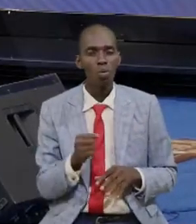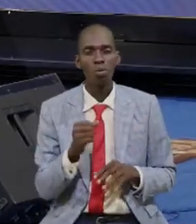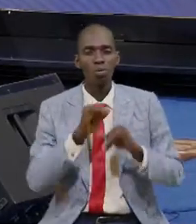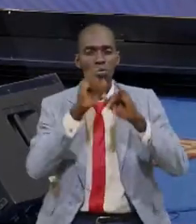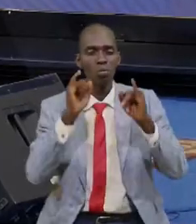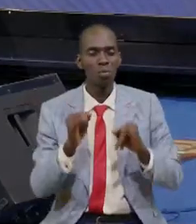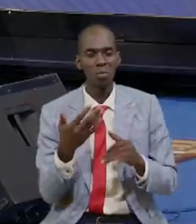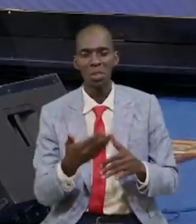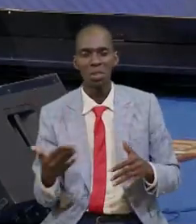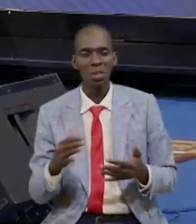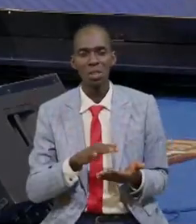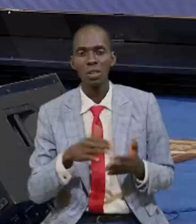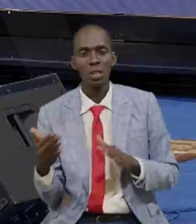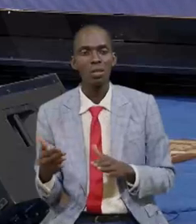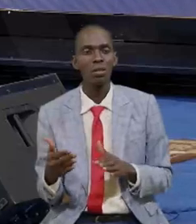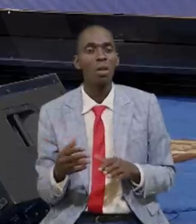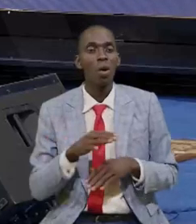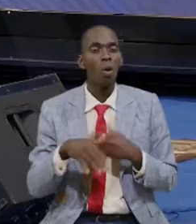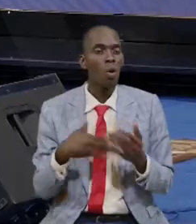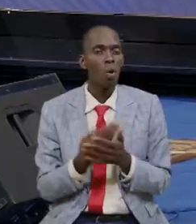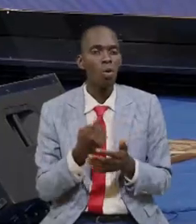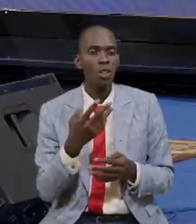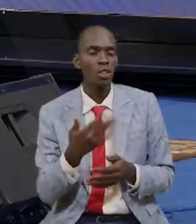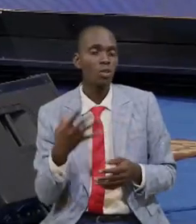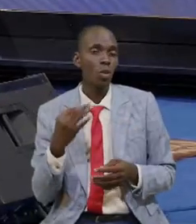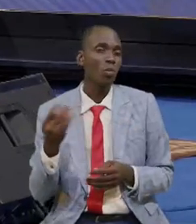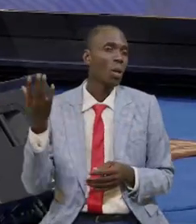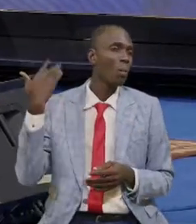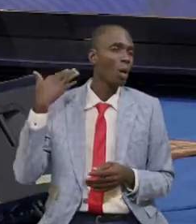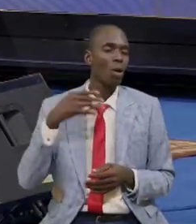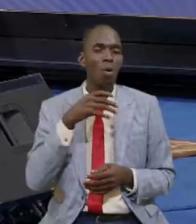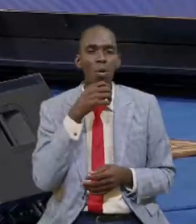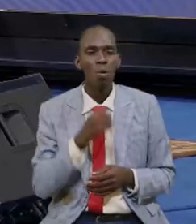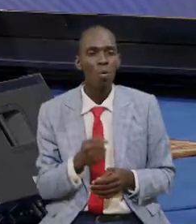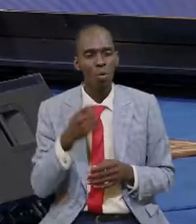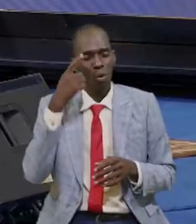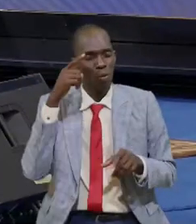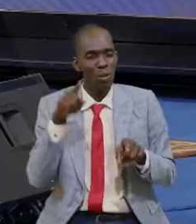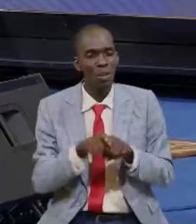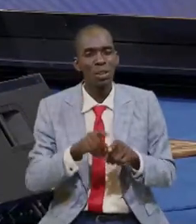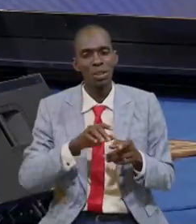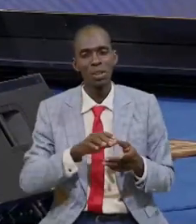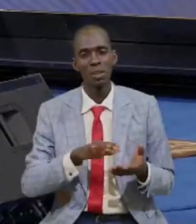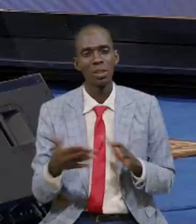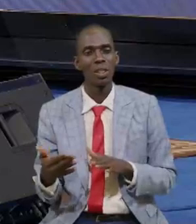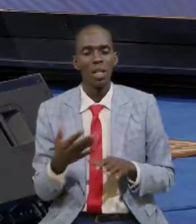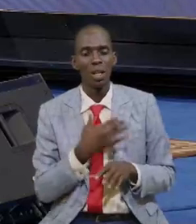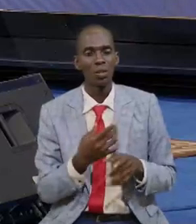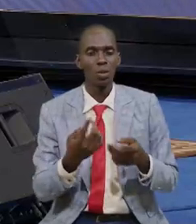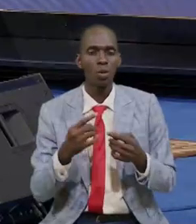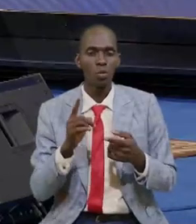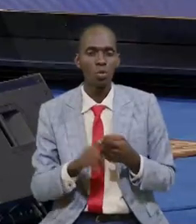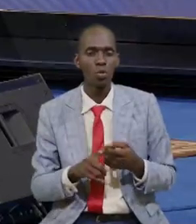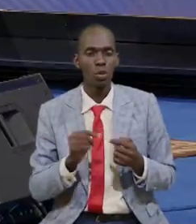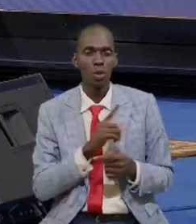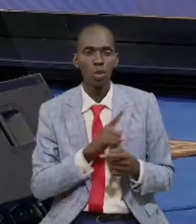morts. Les anciennes cérémonies sont mortes. Tout ce qui a du péché est mort. L'ancienne alliance est morte. Vous